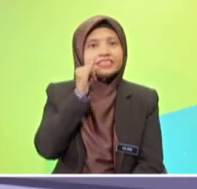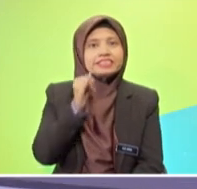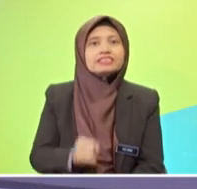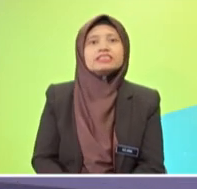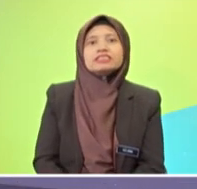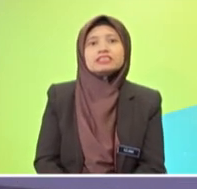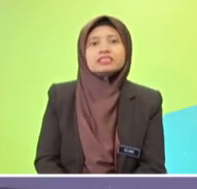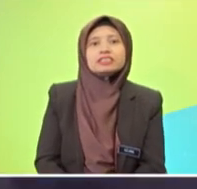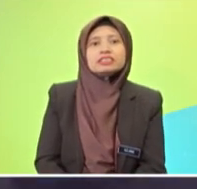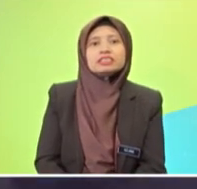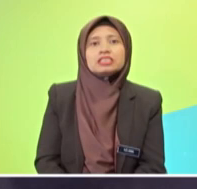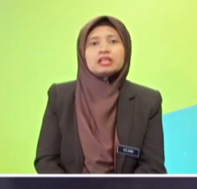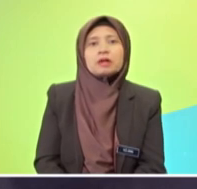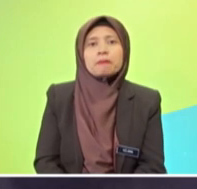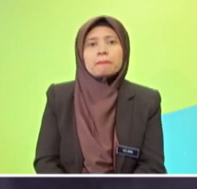Intan